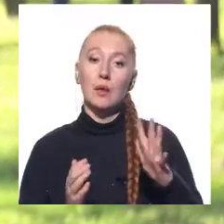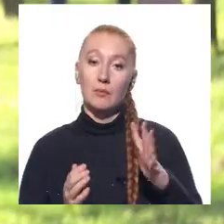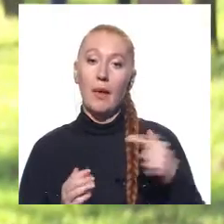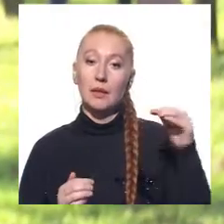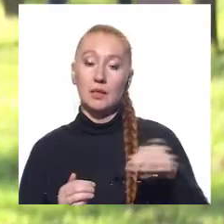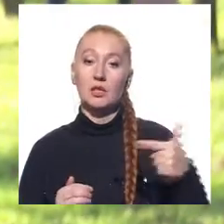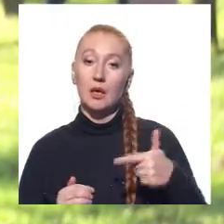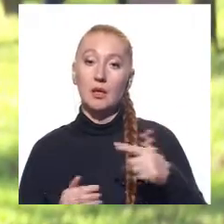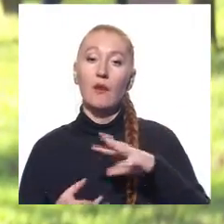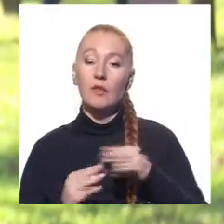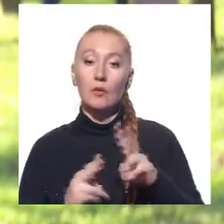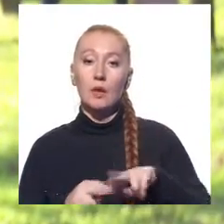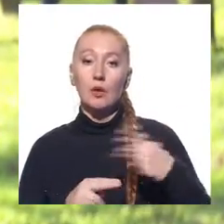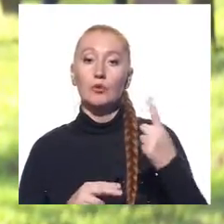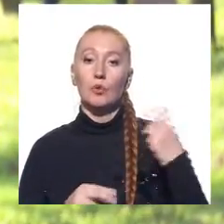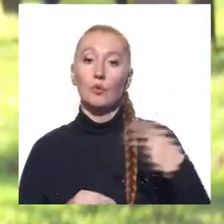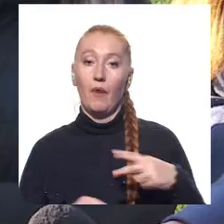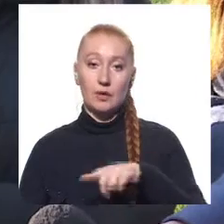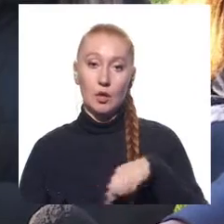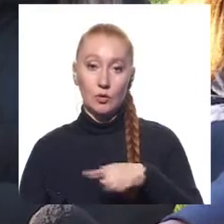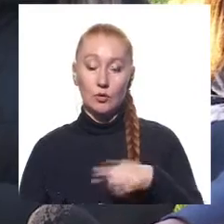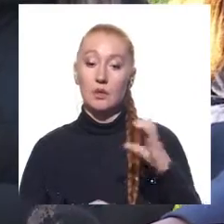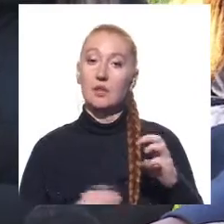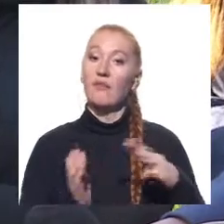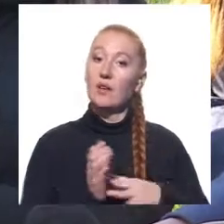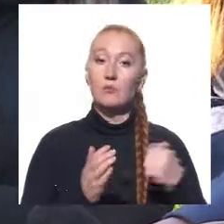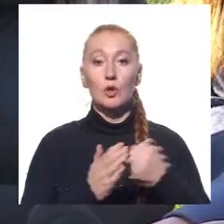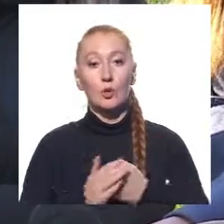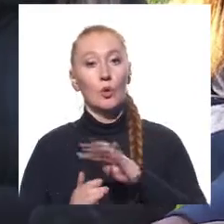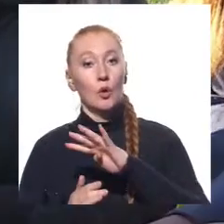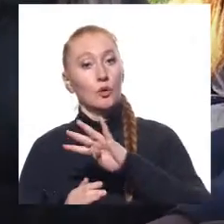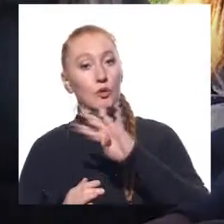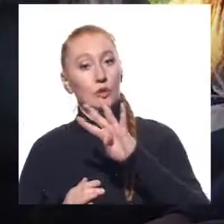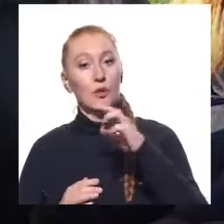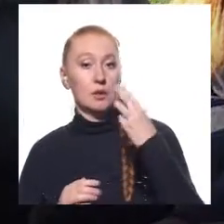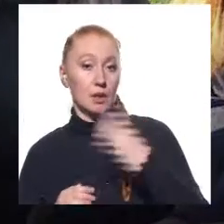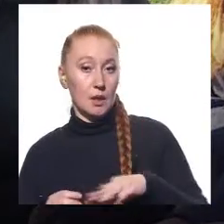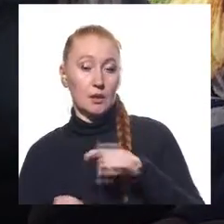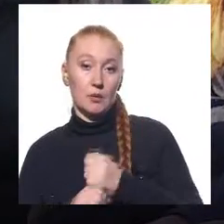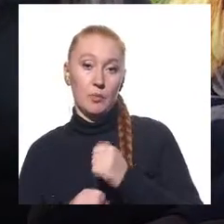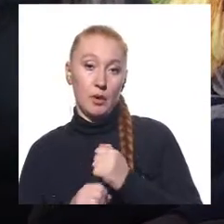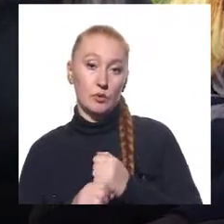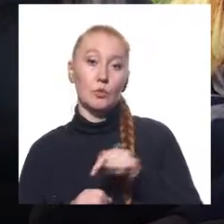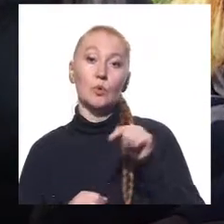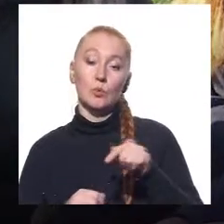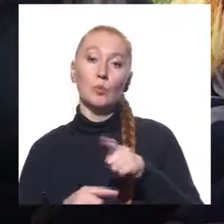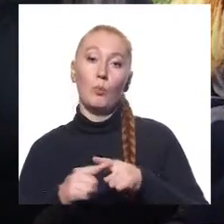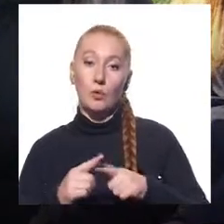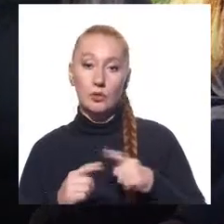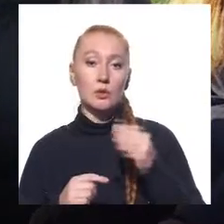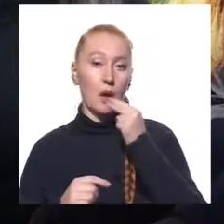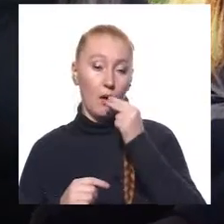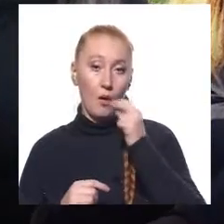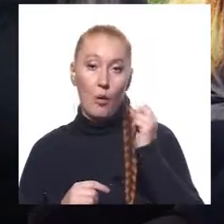тисяч гривень. Всього йому потрібно відпрацювати 120 годин. З 8 до 4:30, З 8 до 4:30 працюю тут. Півгодини